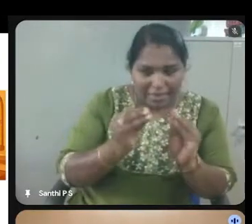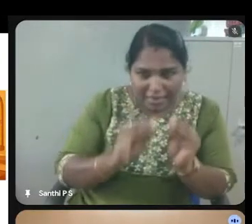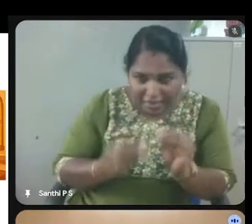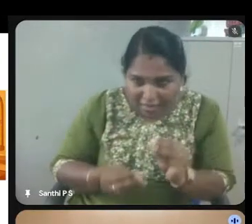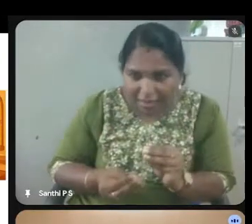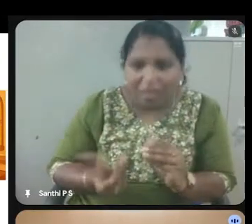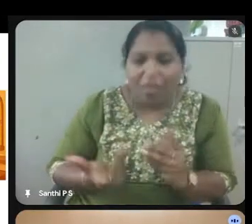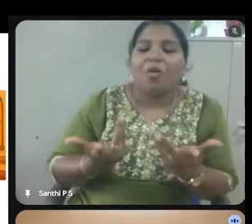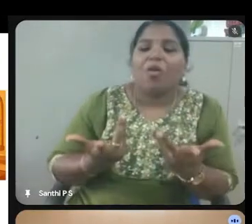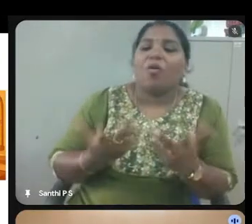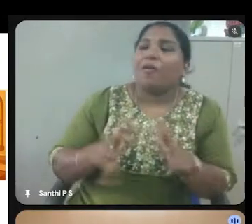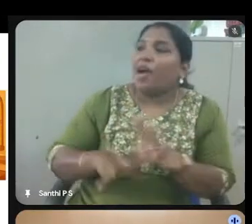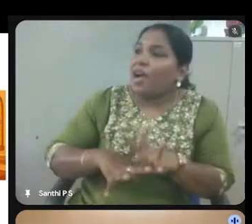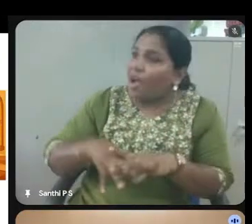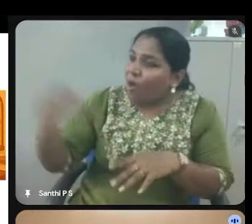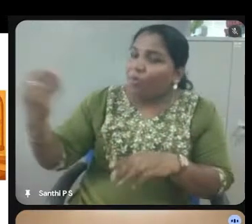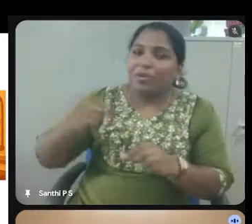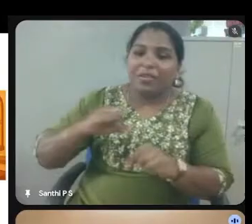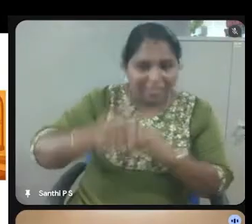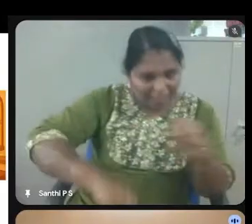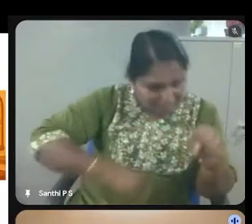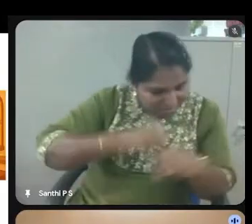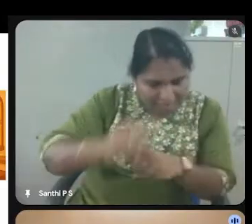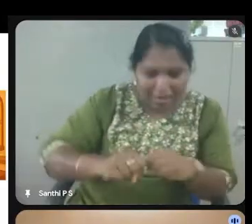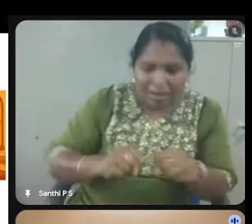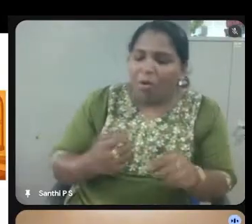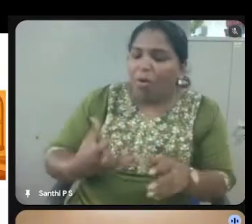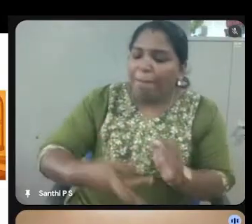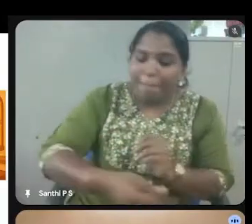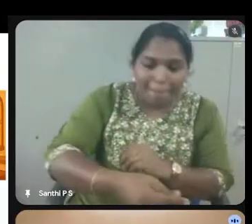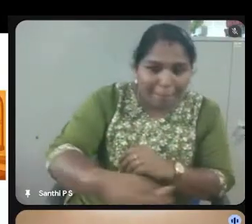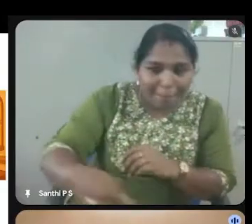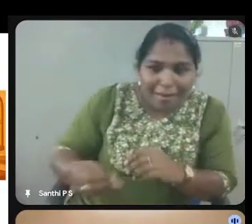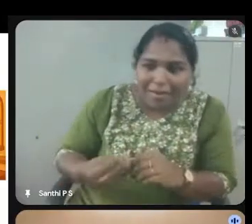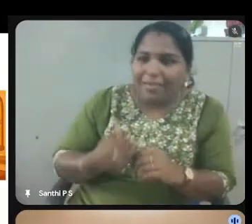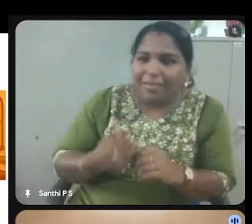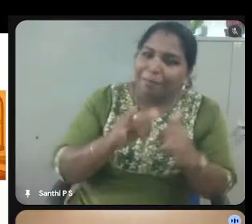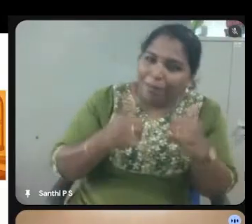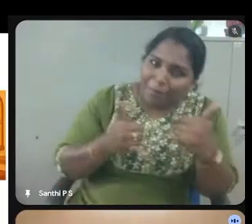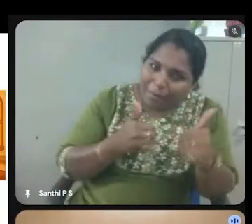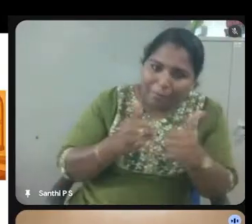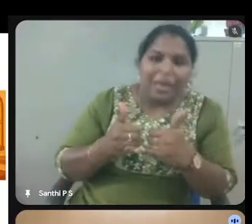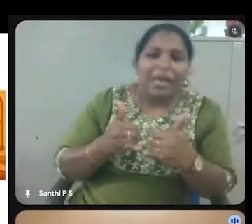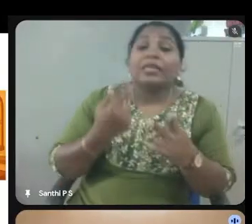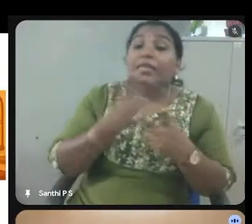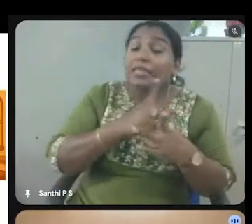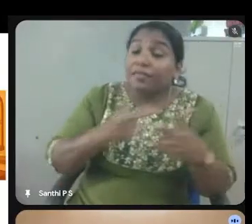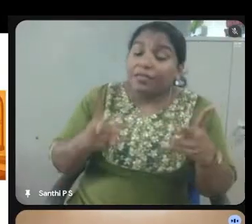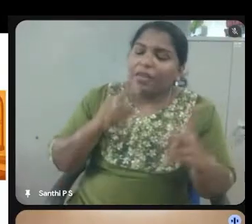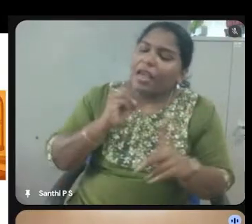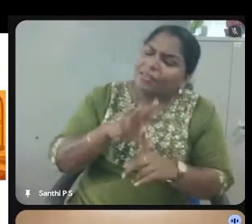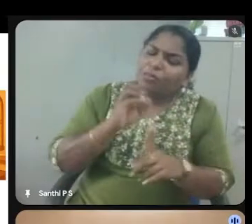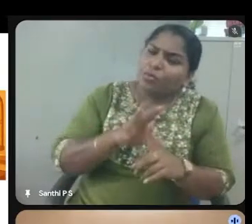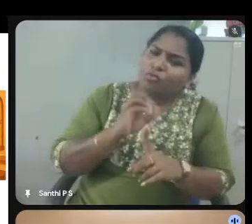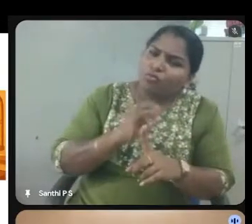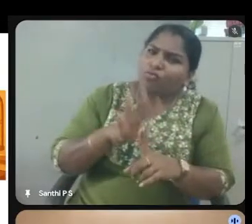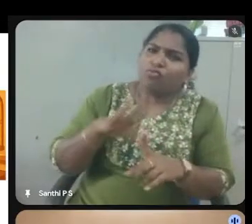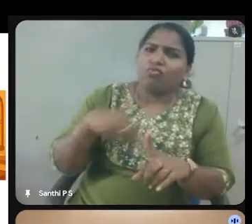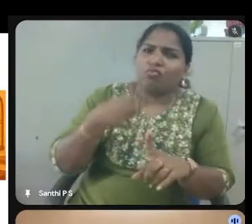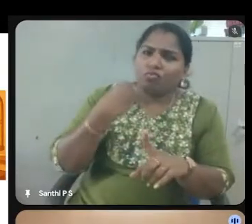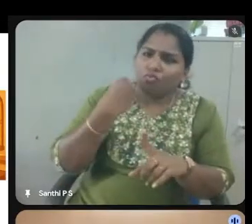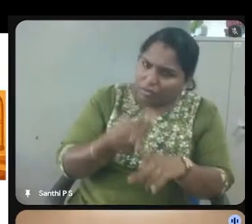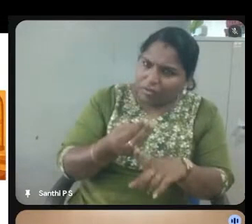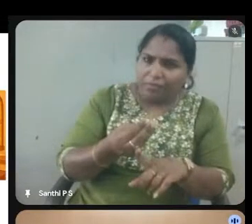ഔട്ട്ഡോർ പുറത്തിറങ്ങിയിട്ട് സൈക്കിൾ ചോട്ടാം, മണ്ണിൽ കളിക്കാം, പുല്ലിൽ കളിക്കാം, അങ്ങനെ പല രീതിയിലുള്ള എക്സ്പോഷർ കൊടുക്കുക. ബുക്ക് വായിച്ചു